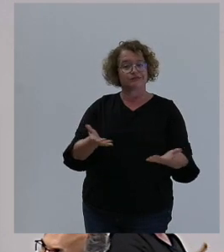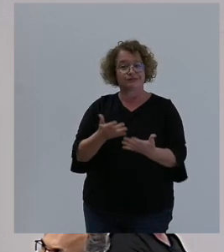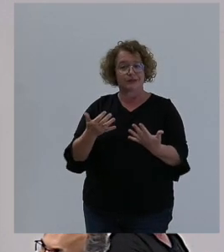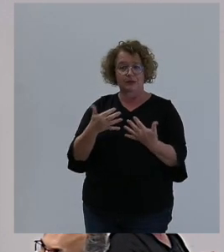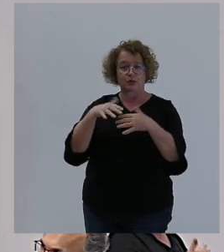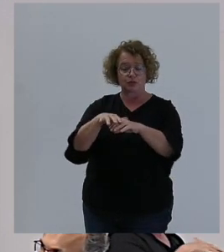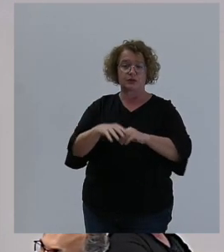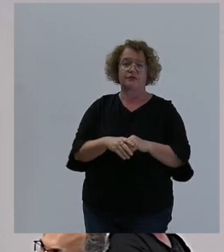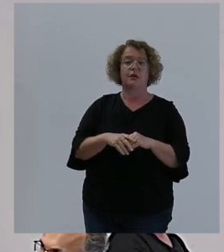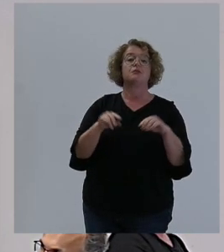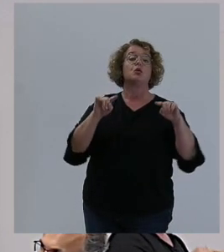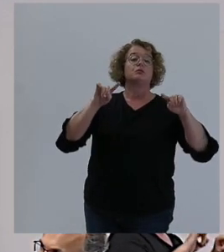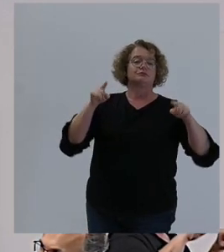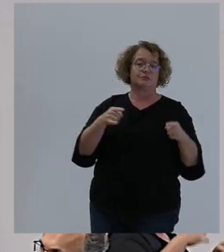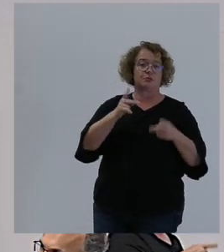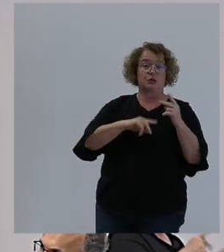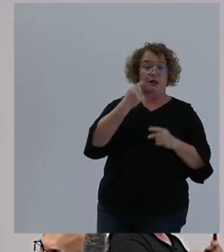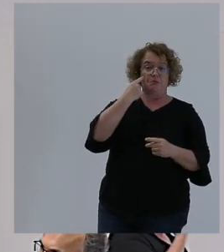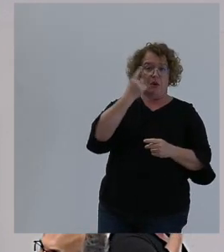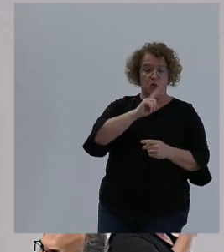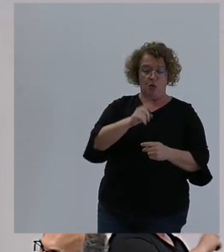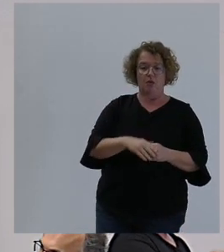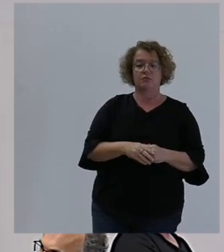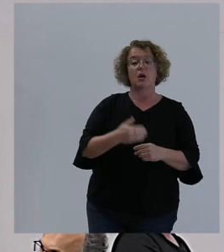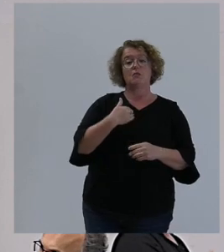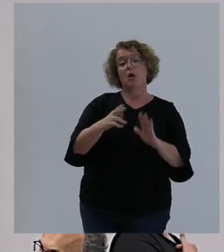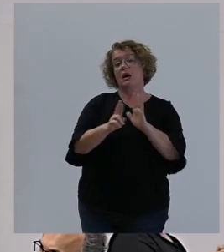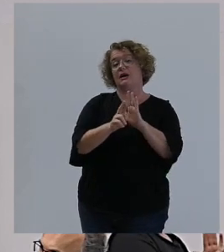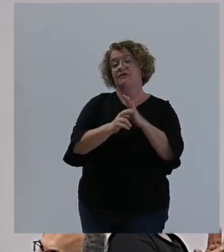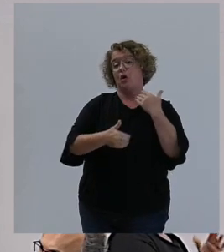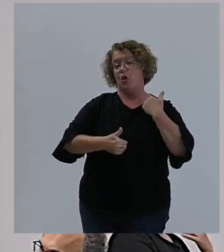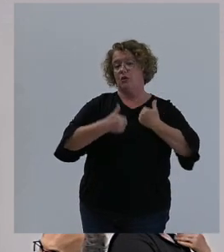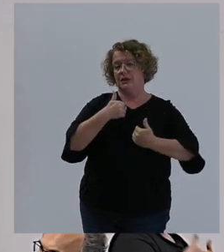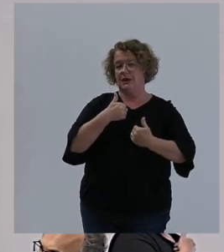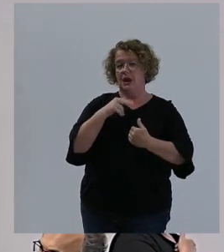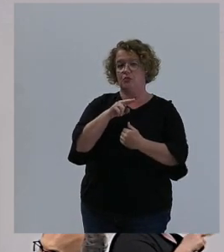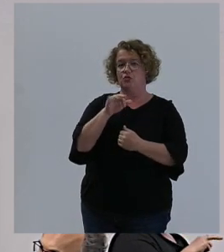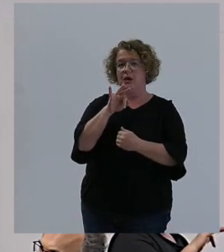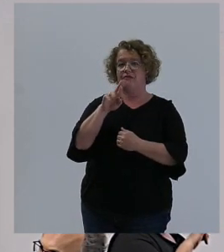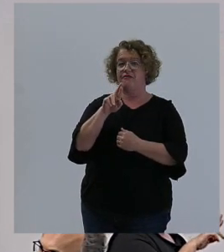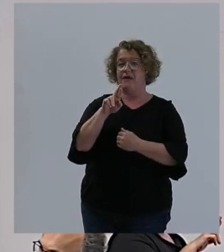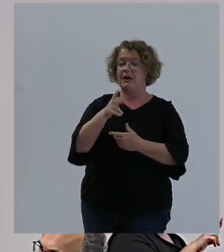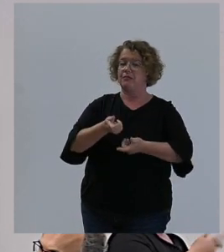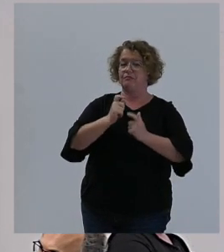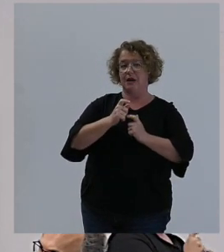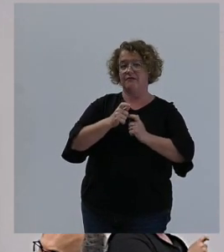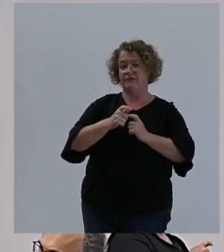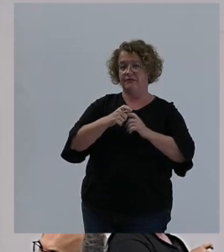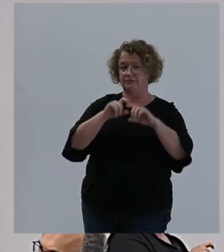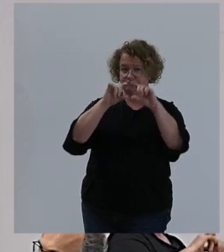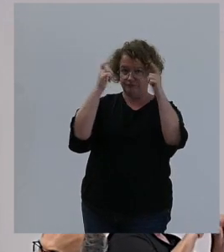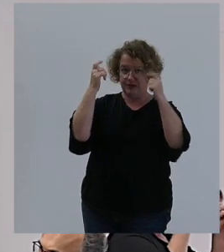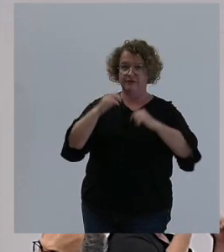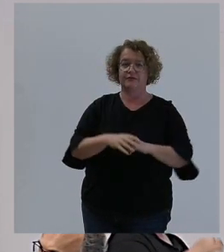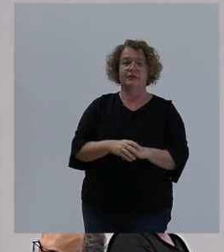pour la petite histoire, parce que ça ne se sait pas forcément, j'ai été référent handicap pour mon UFR au moment du début de mon mandat. Donc effectivement qu'il